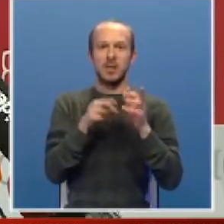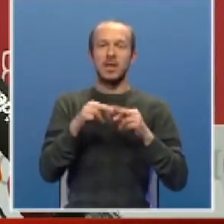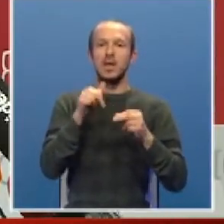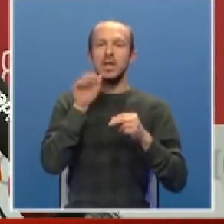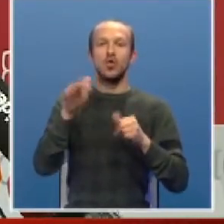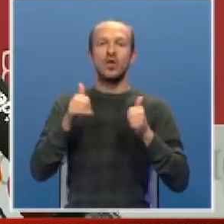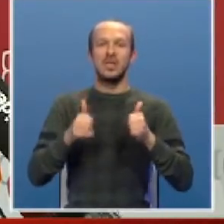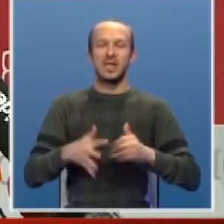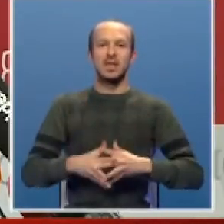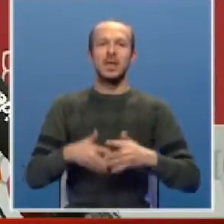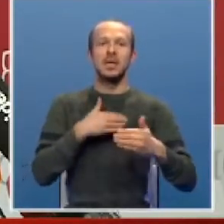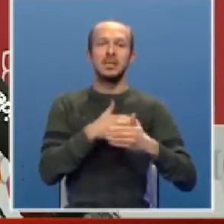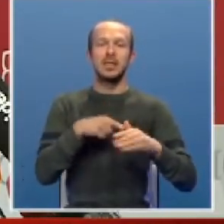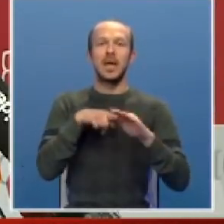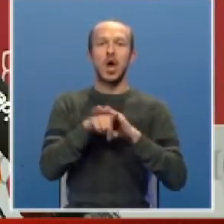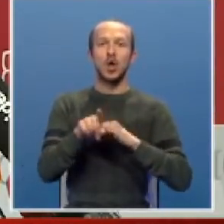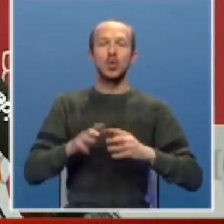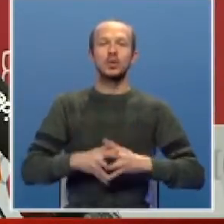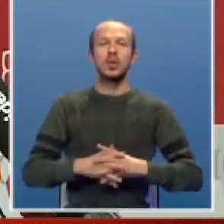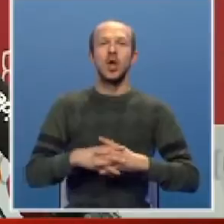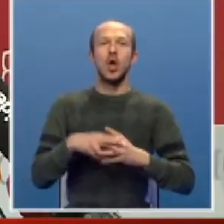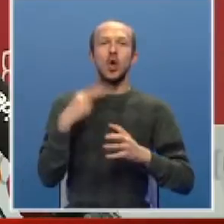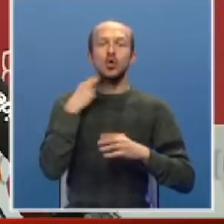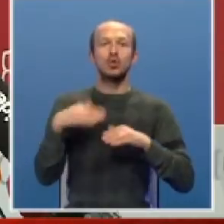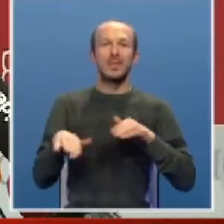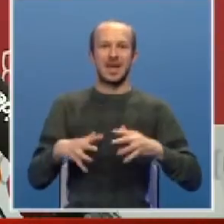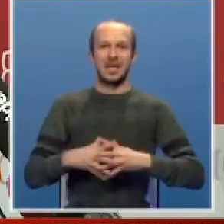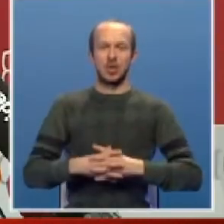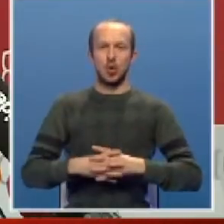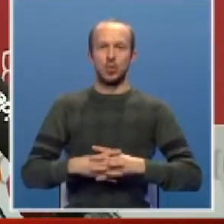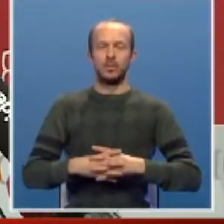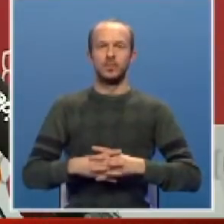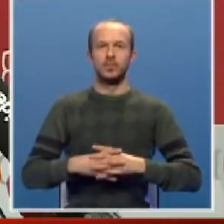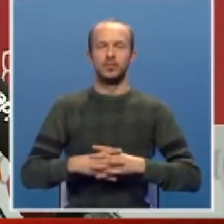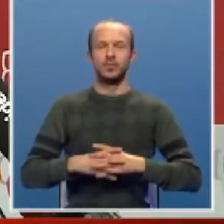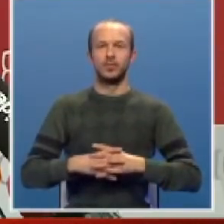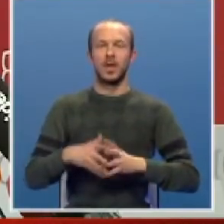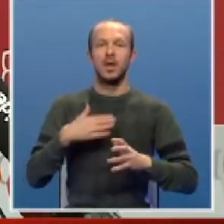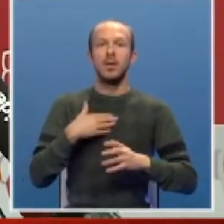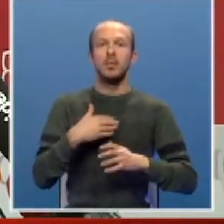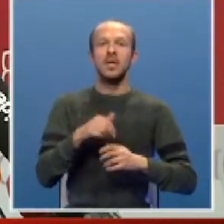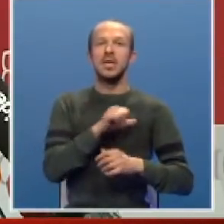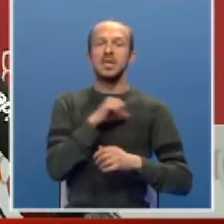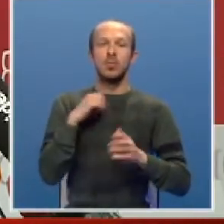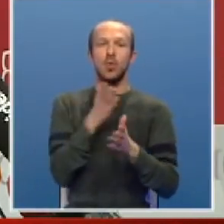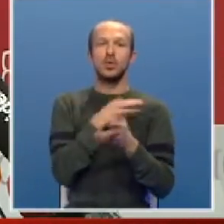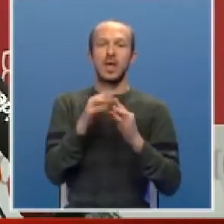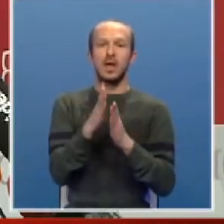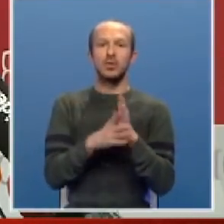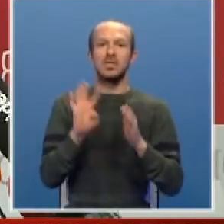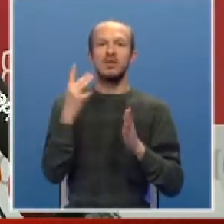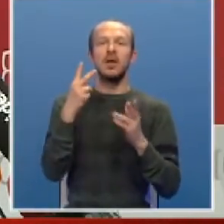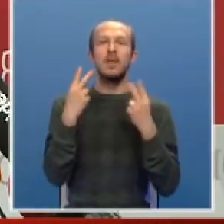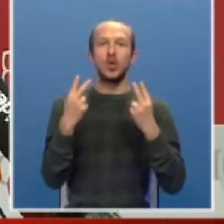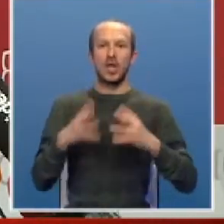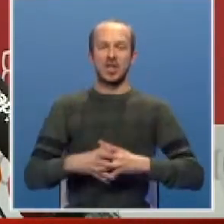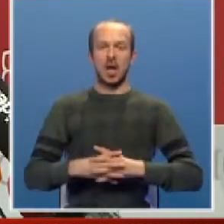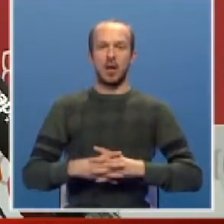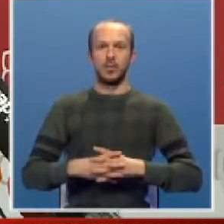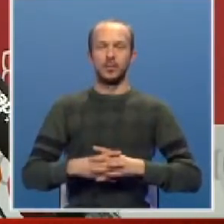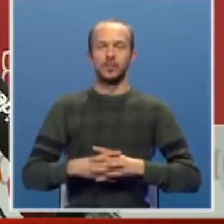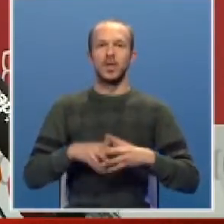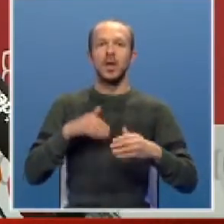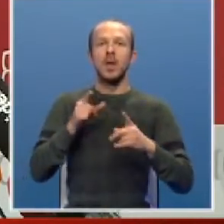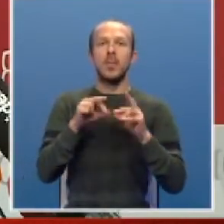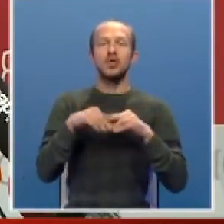sada saradnika kroz londonsku administraciju. Dakle, mi smo za razgovor o svim 14 prioriteta,